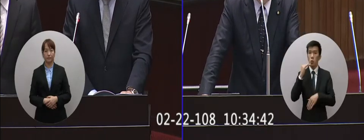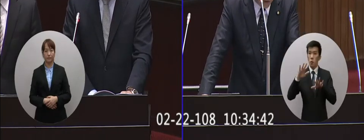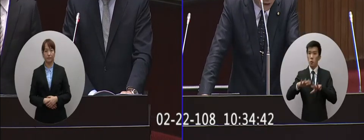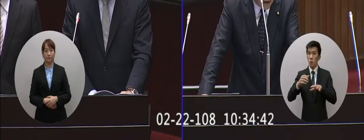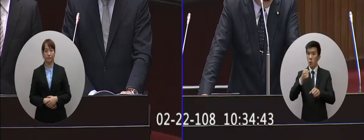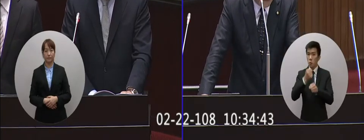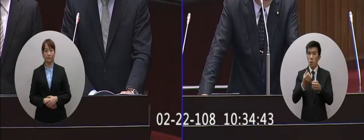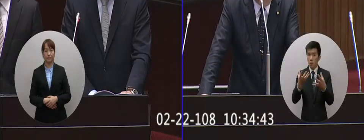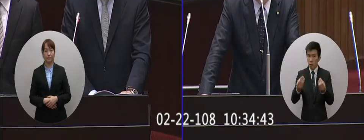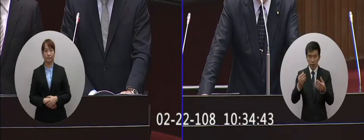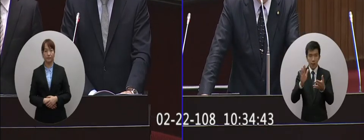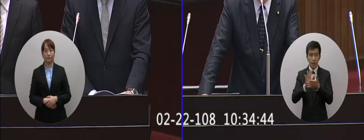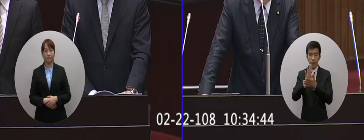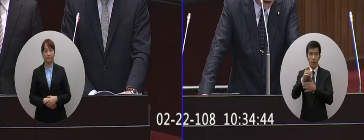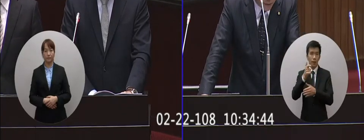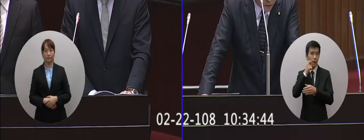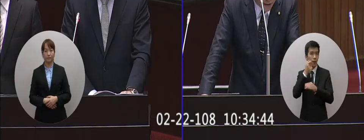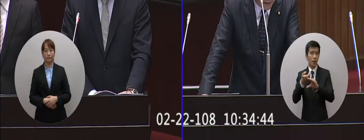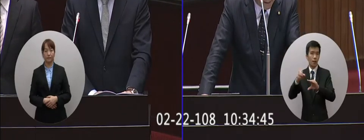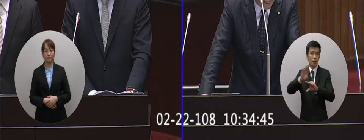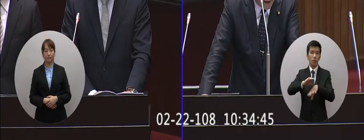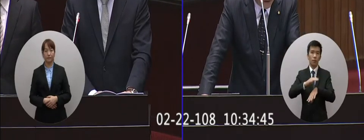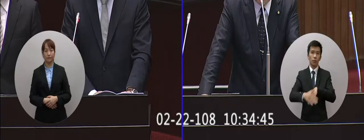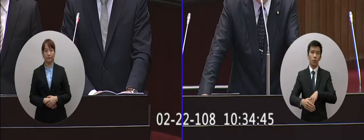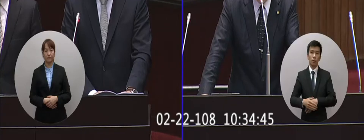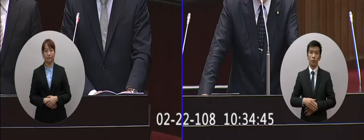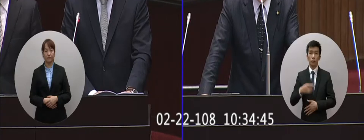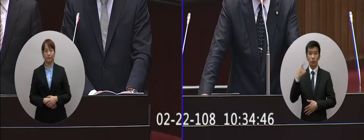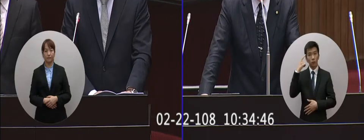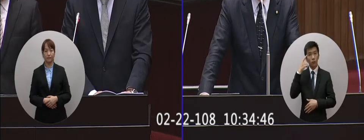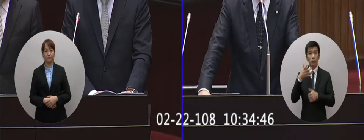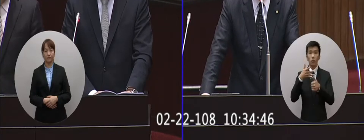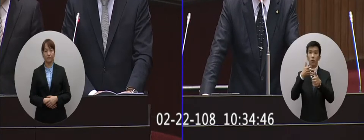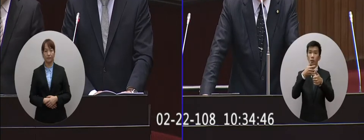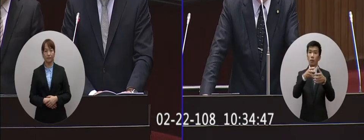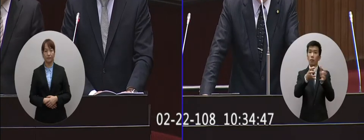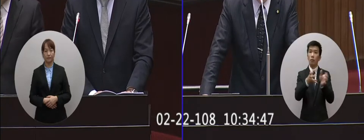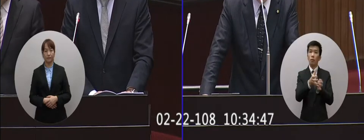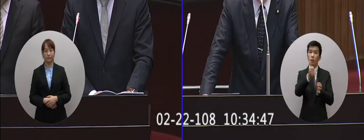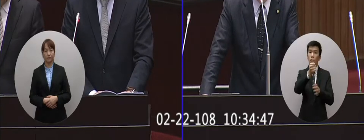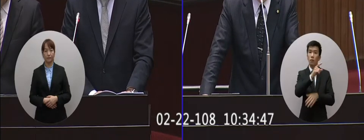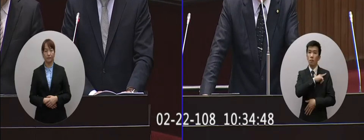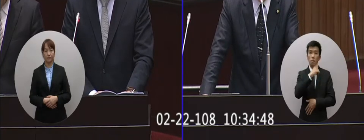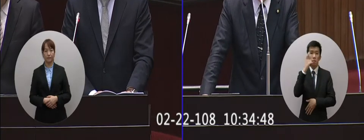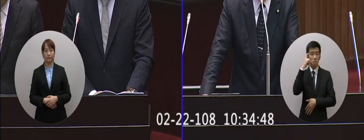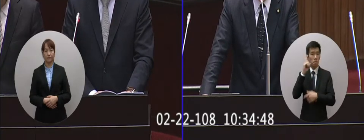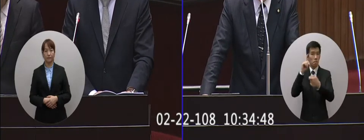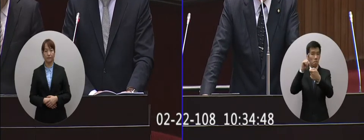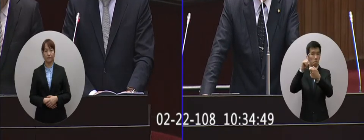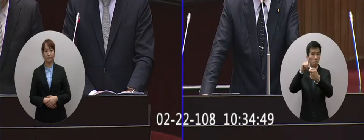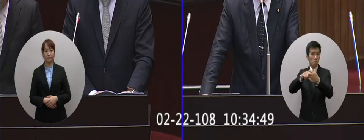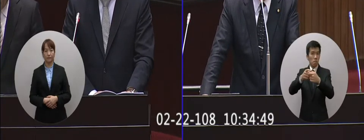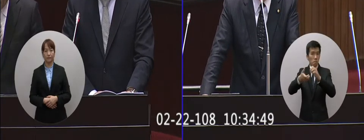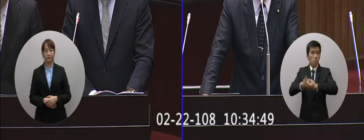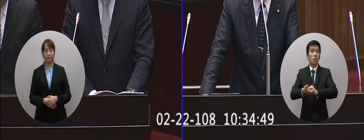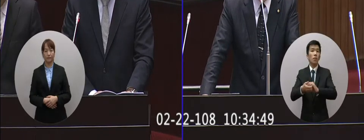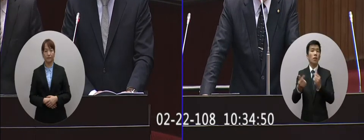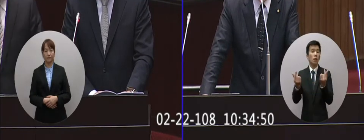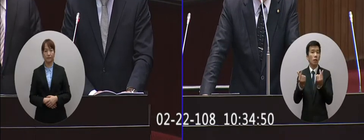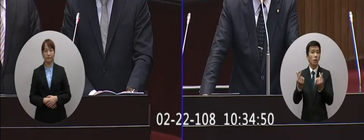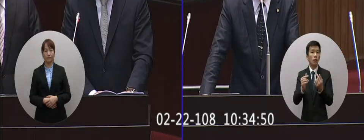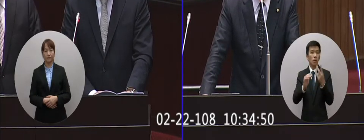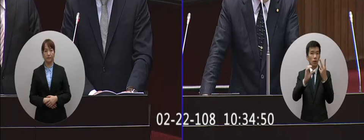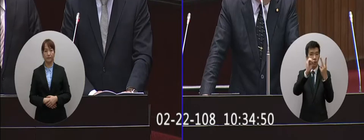后会更加的困难。那本席要请教部长，我们是不是可以立下一个目标，不管是